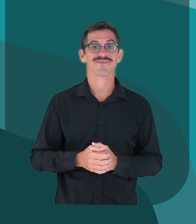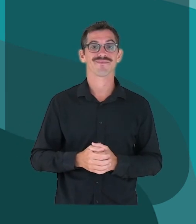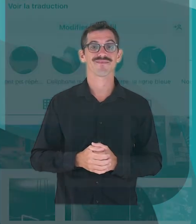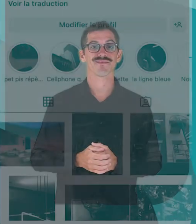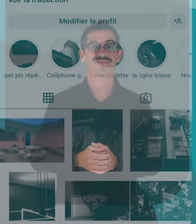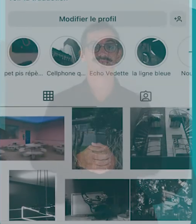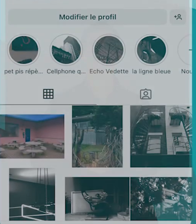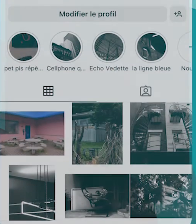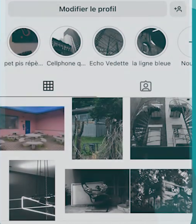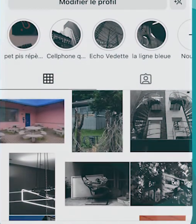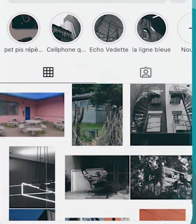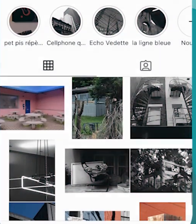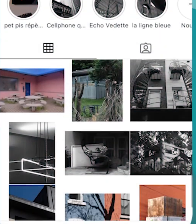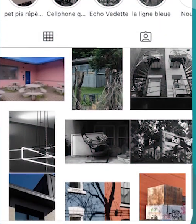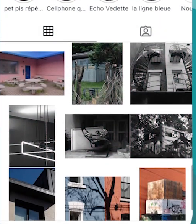octo.jpeg,